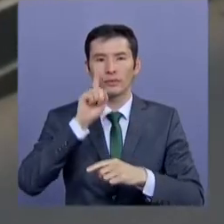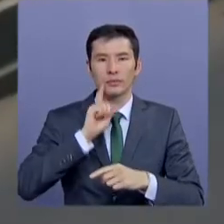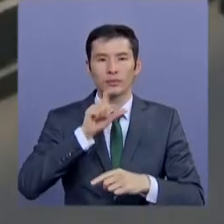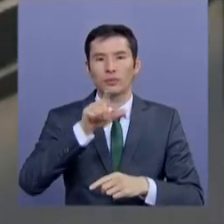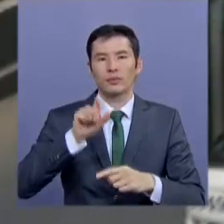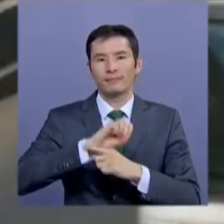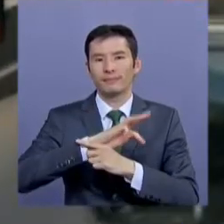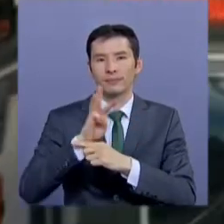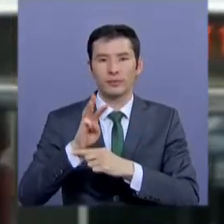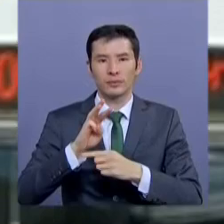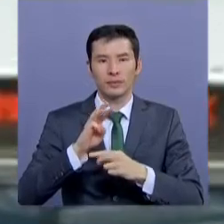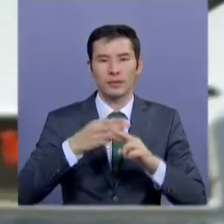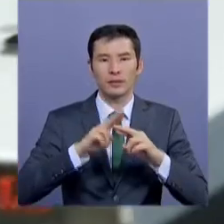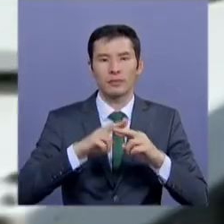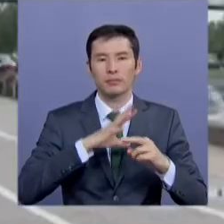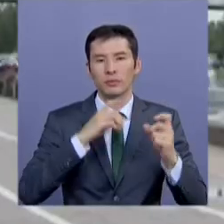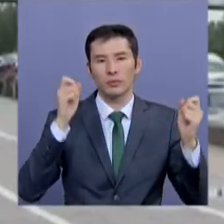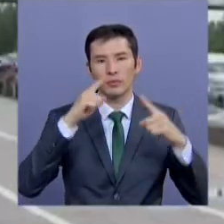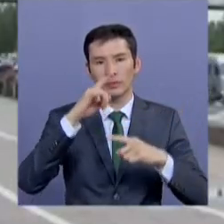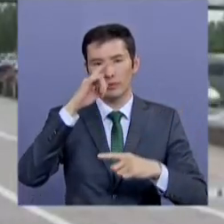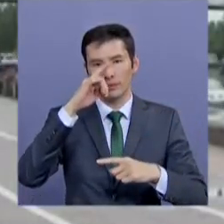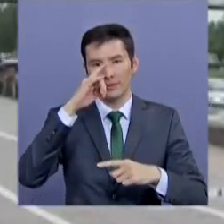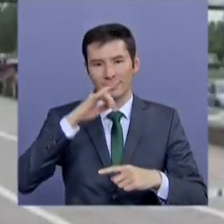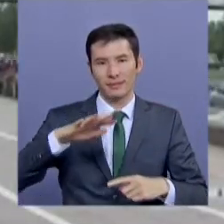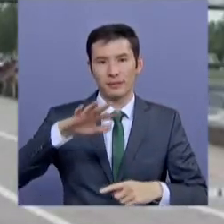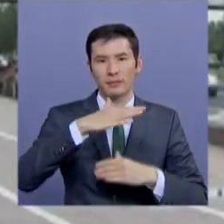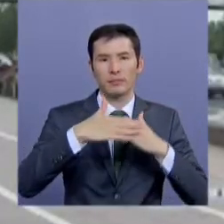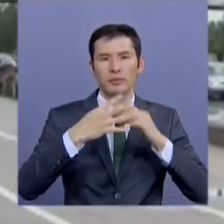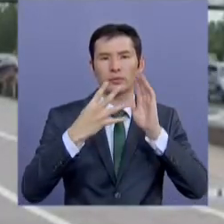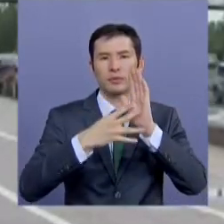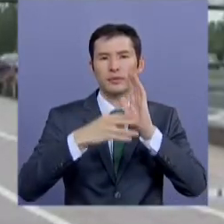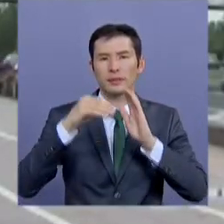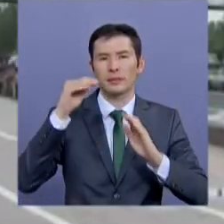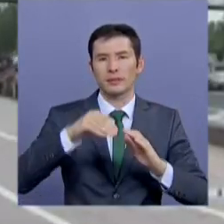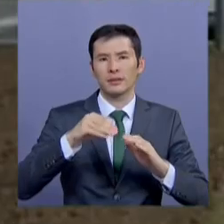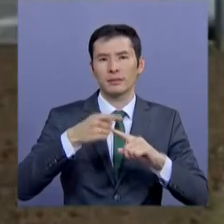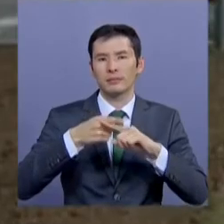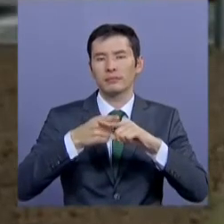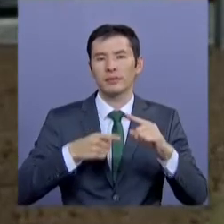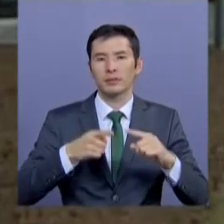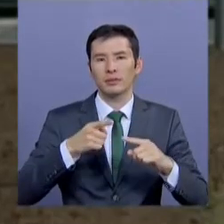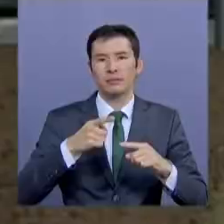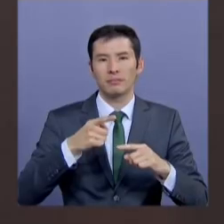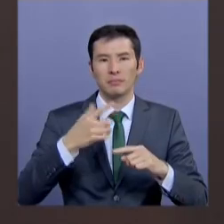картасы әзірленіп жатыр. Анықталғаны, еліміздегі 90 мыңнан астам автобустың тең жартысы ескірген.